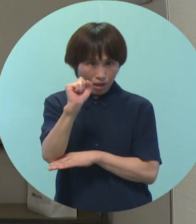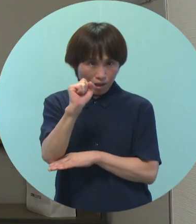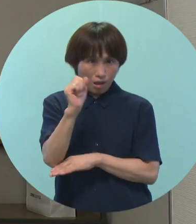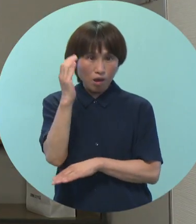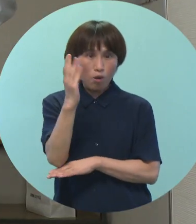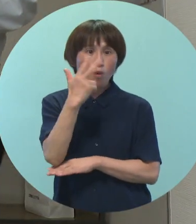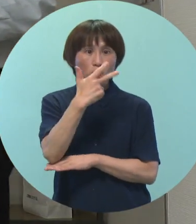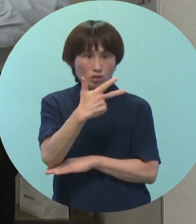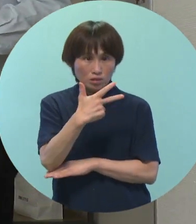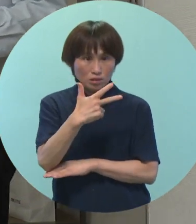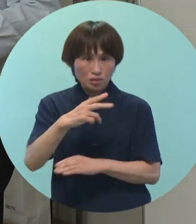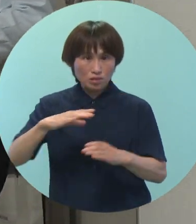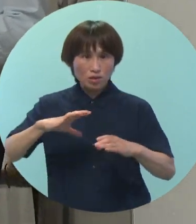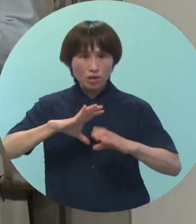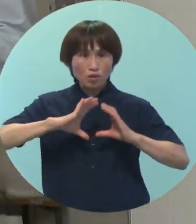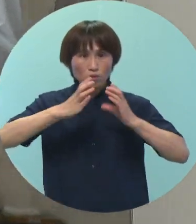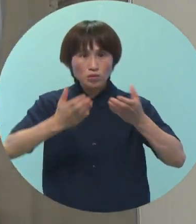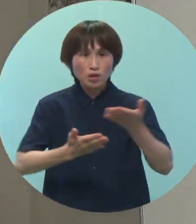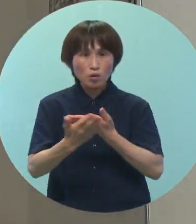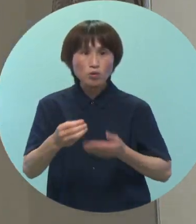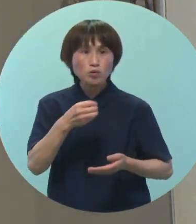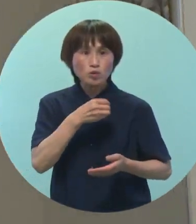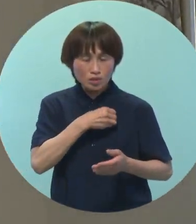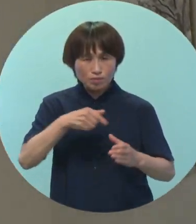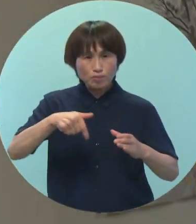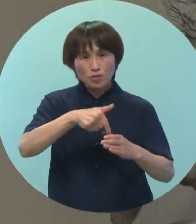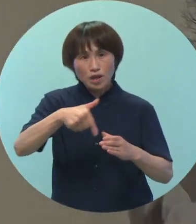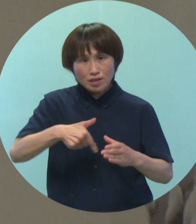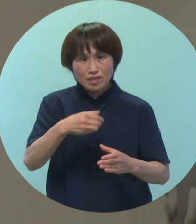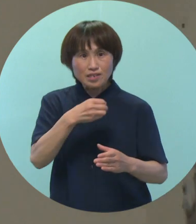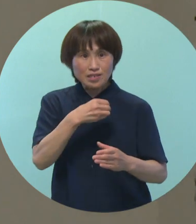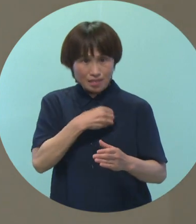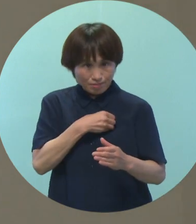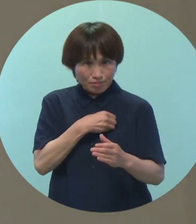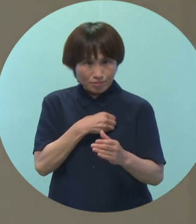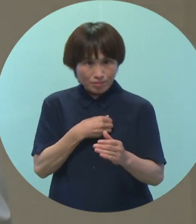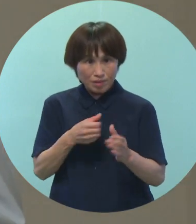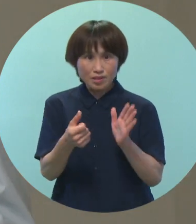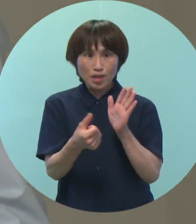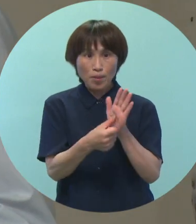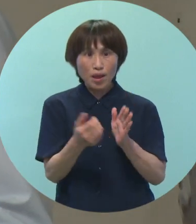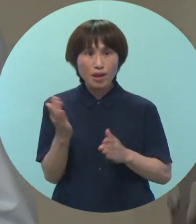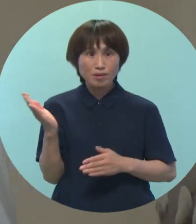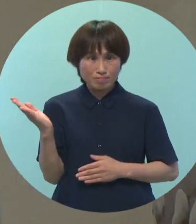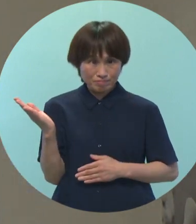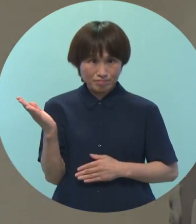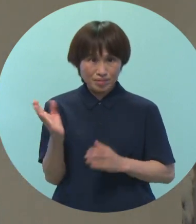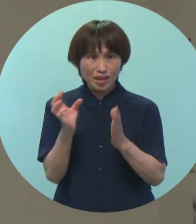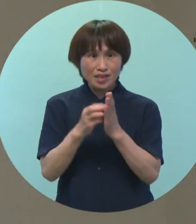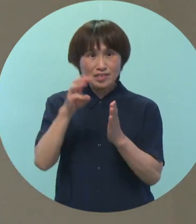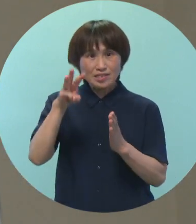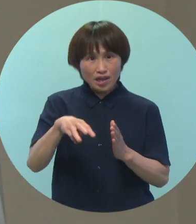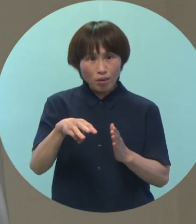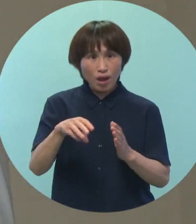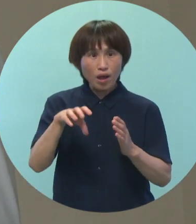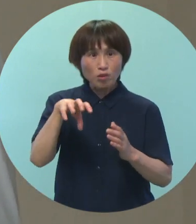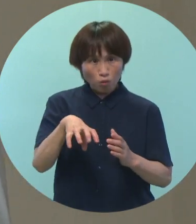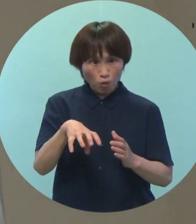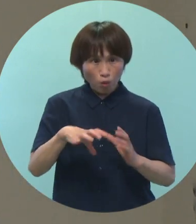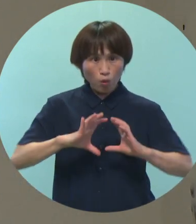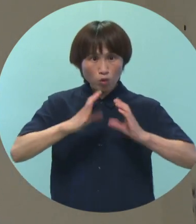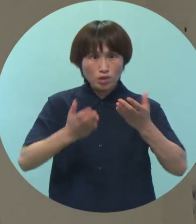のブラジル人ガブリエル・ドス・サントス・シャビエルさん。石川の国際交流を担う未来人です